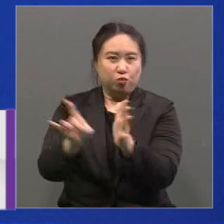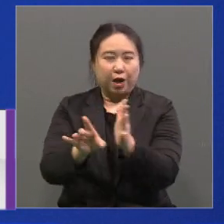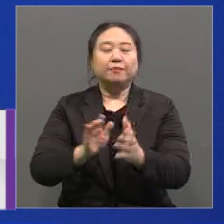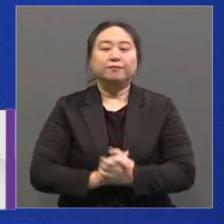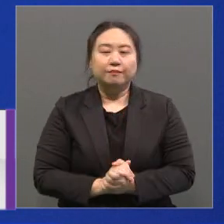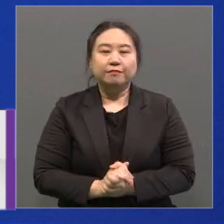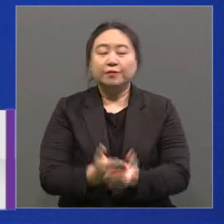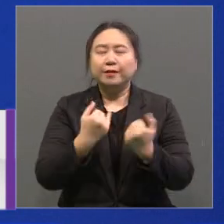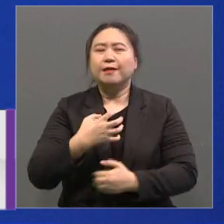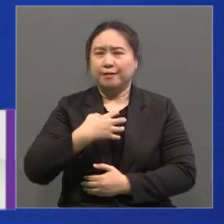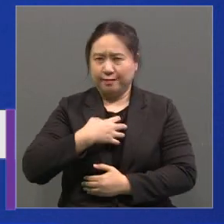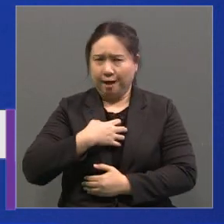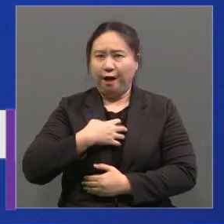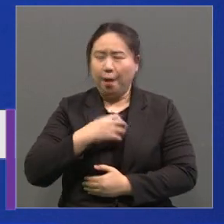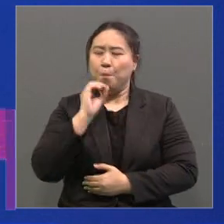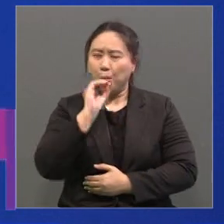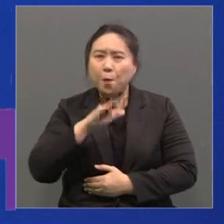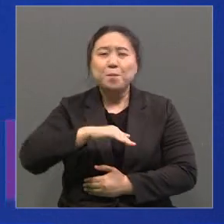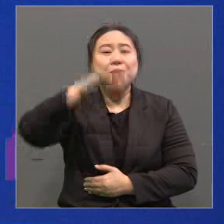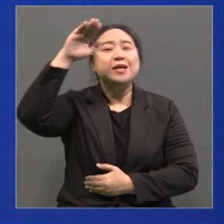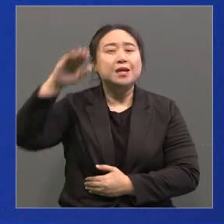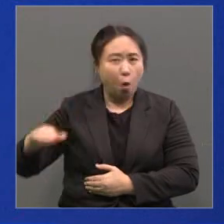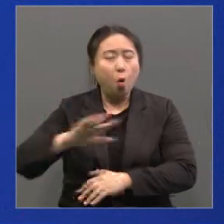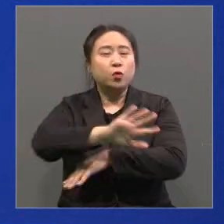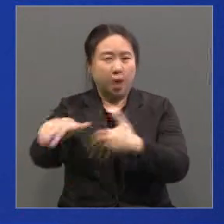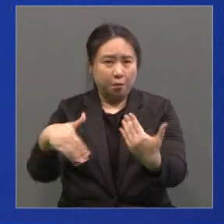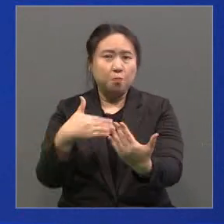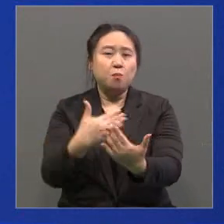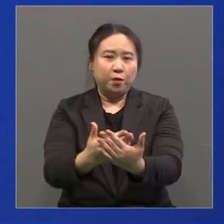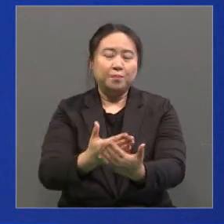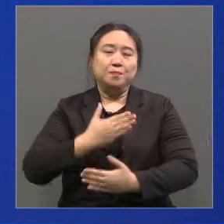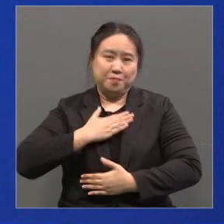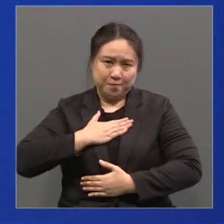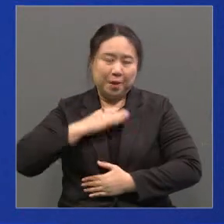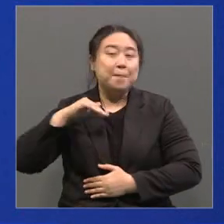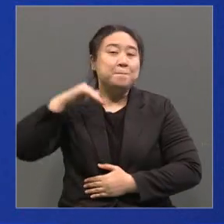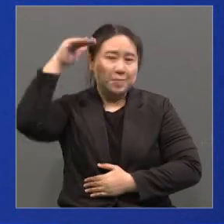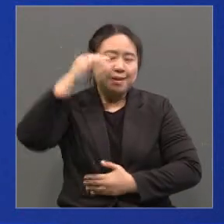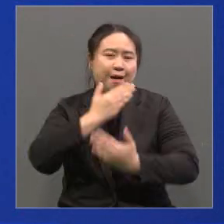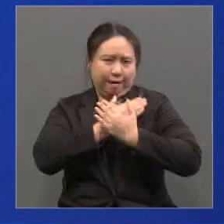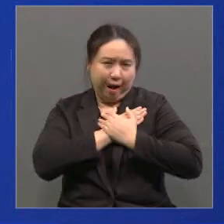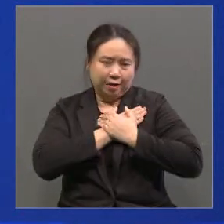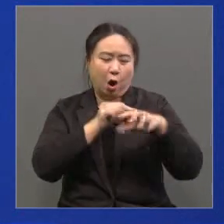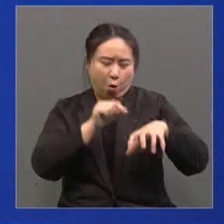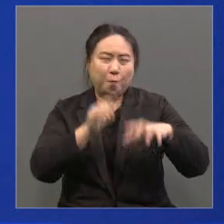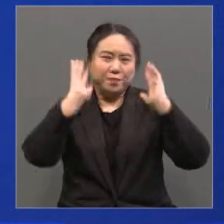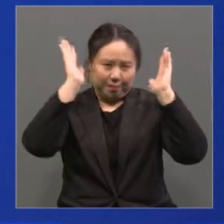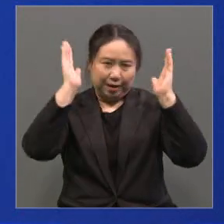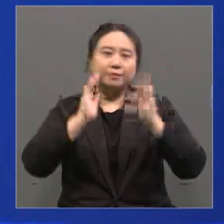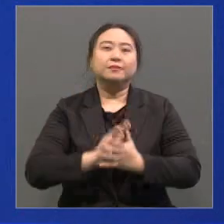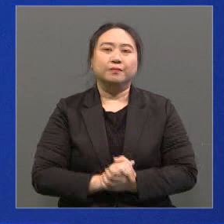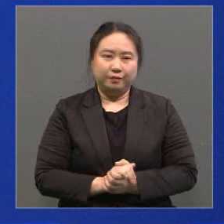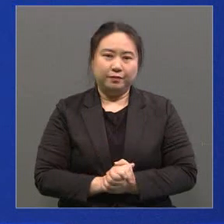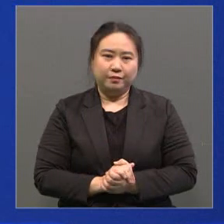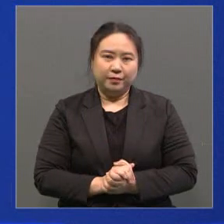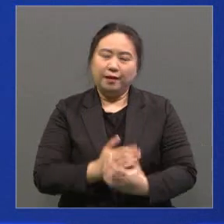อยากบอกพี่และน้องทุกคนว่าพี่รักกรมประชาสัมพันธ์